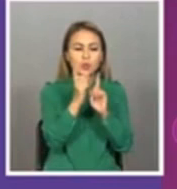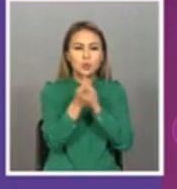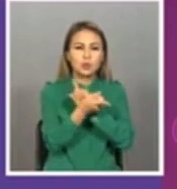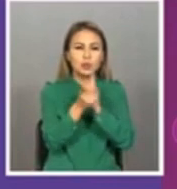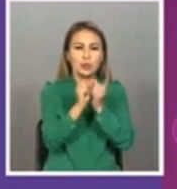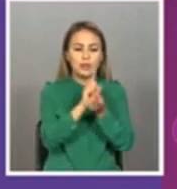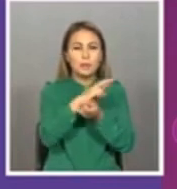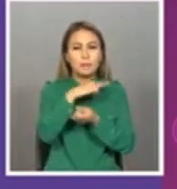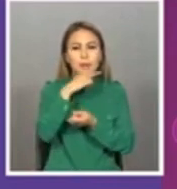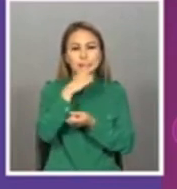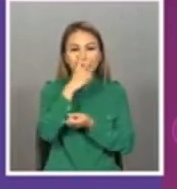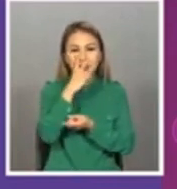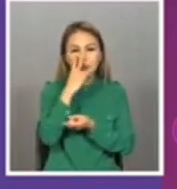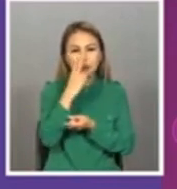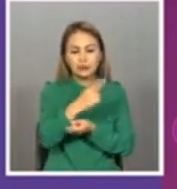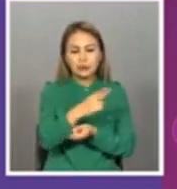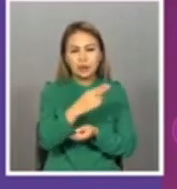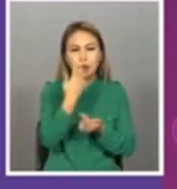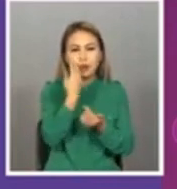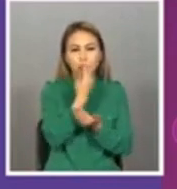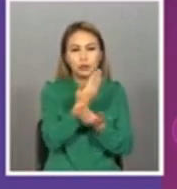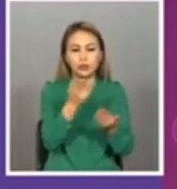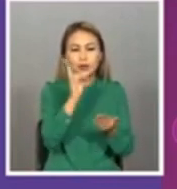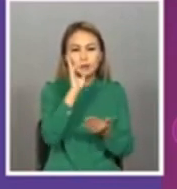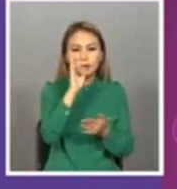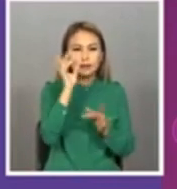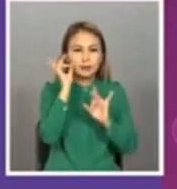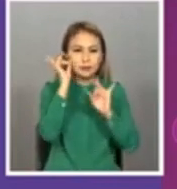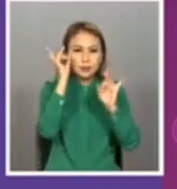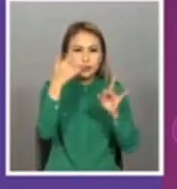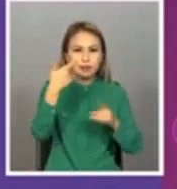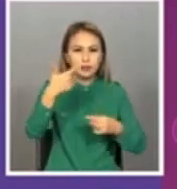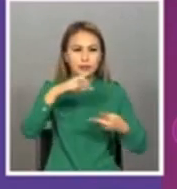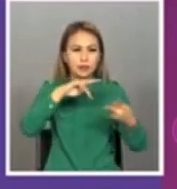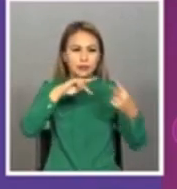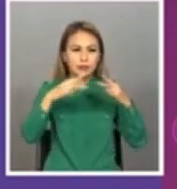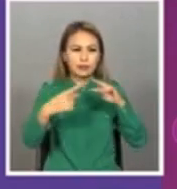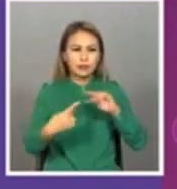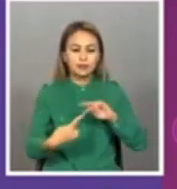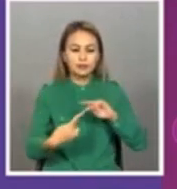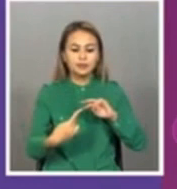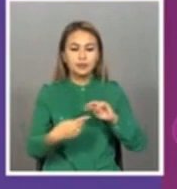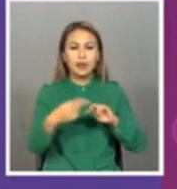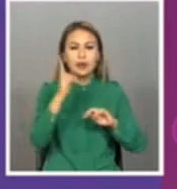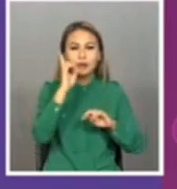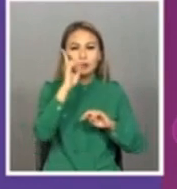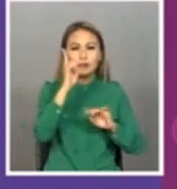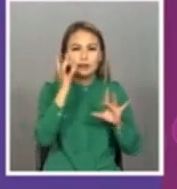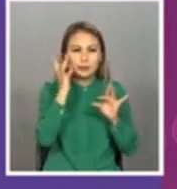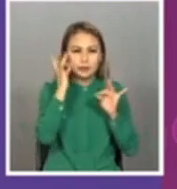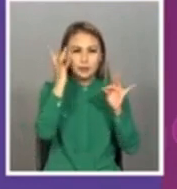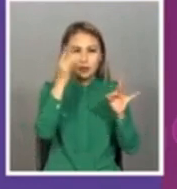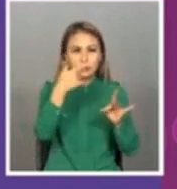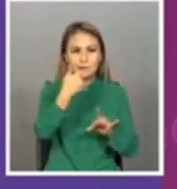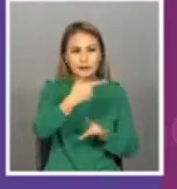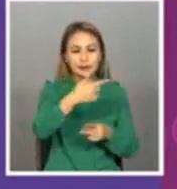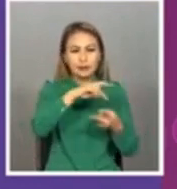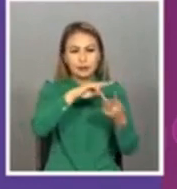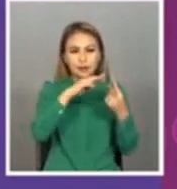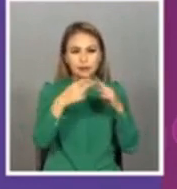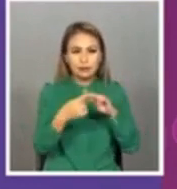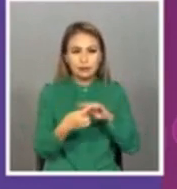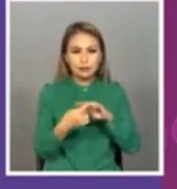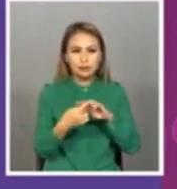беріңдерші. Мұнда қ дыбысы ғ дыбысына айналған, к дыбысы г дыбысына айналған,